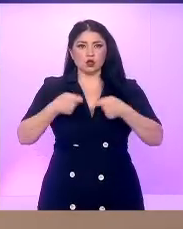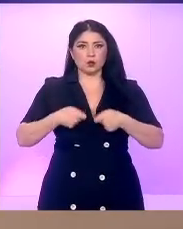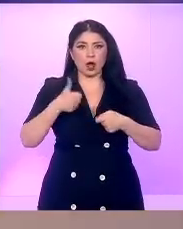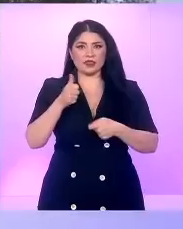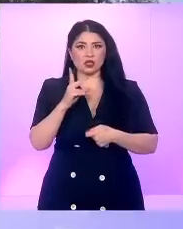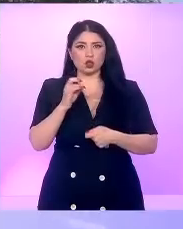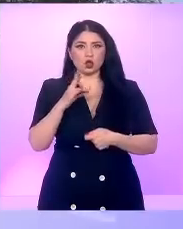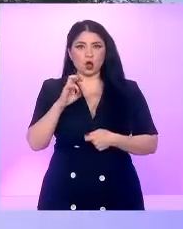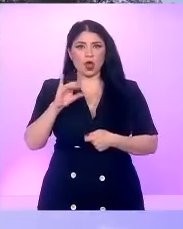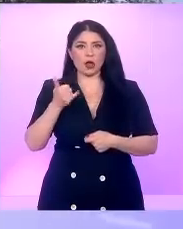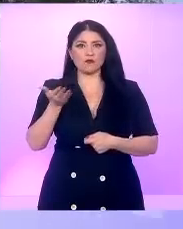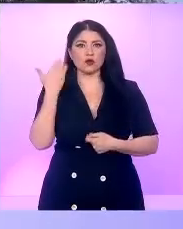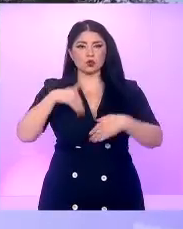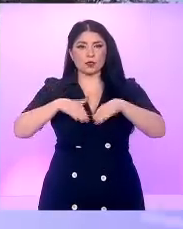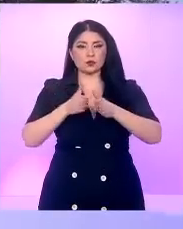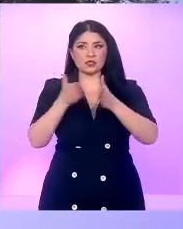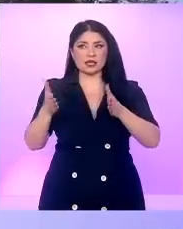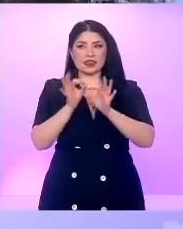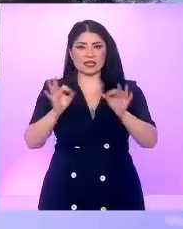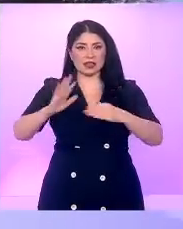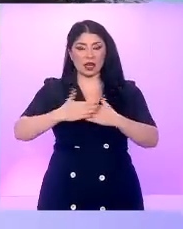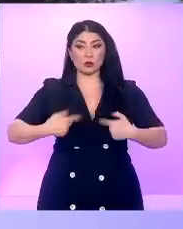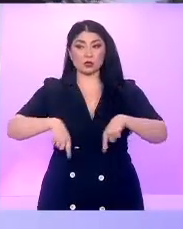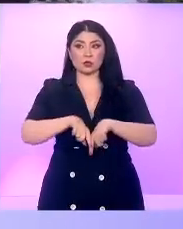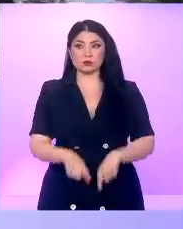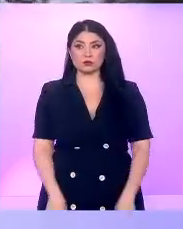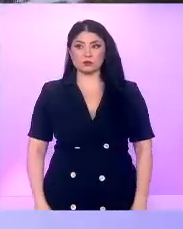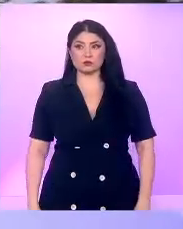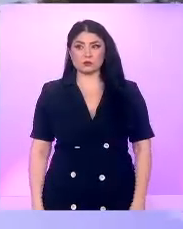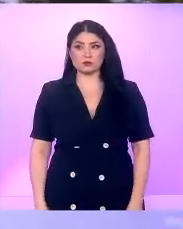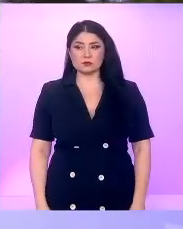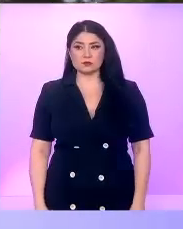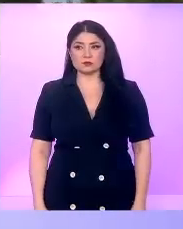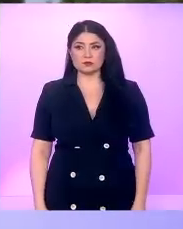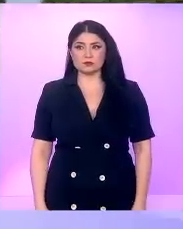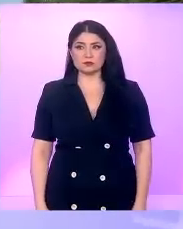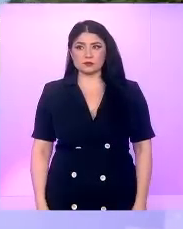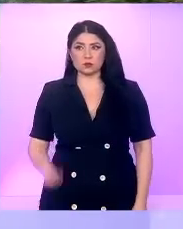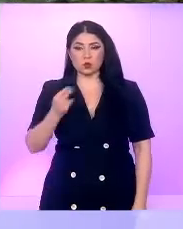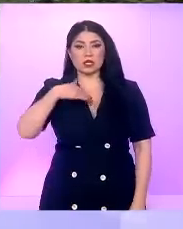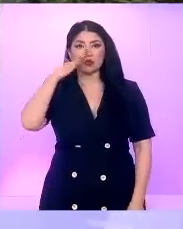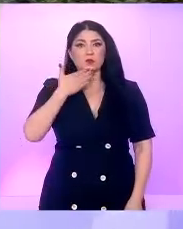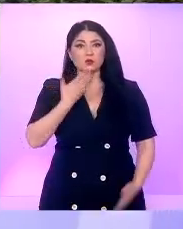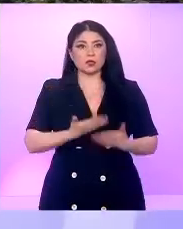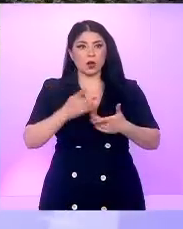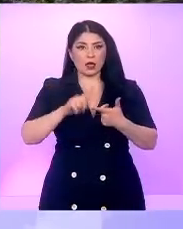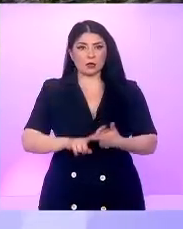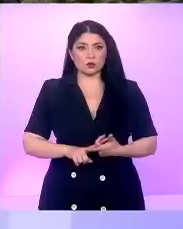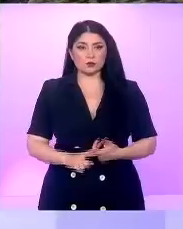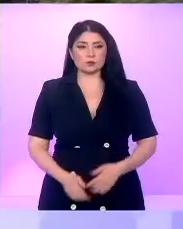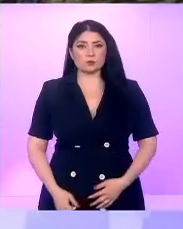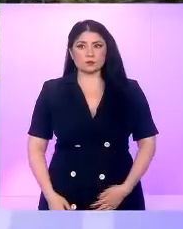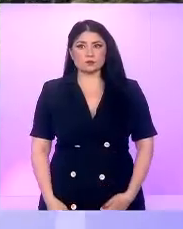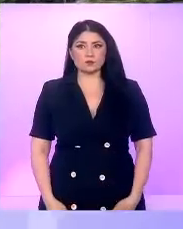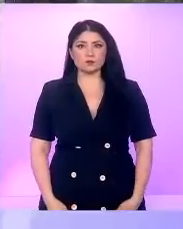fost ministru de externe, în direct acum cu noi. Bună ziua și mulțumesc pentru această intervenție, domnule ministru. Bună ziua, bună ziua, eu vă mulțumesc. La